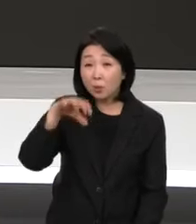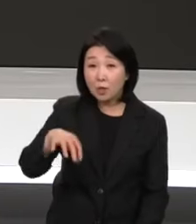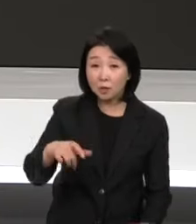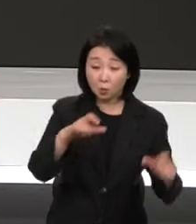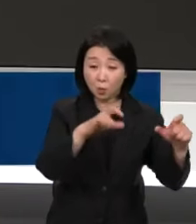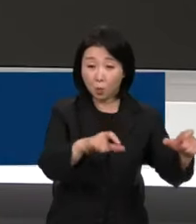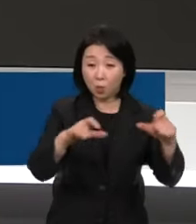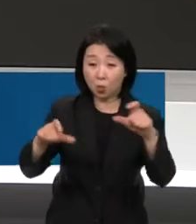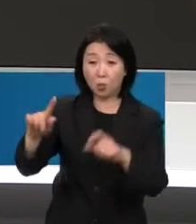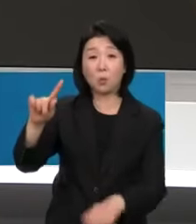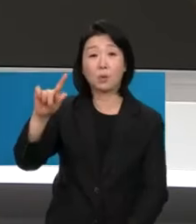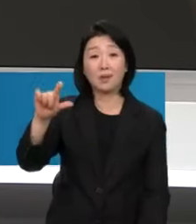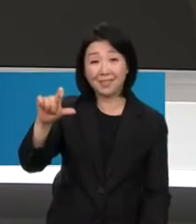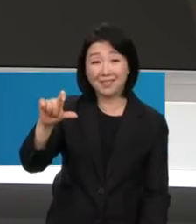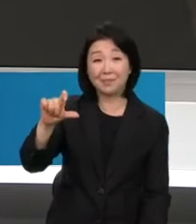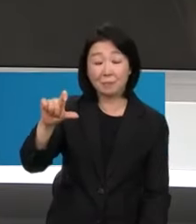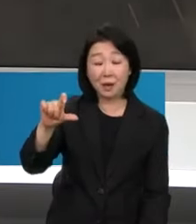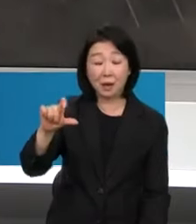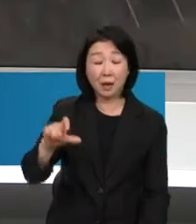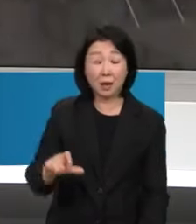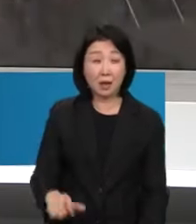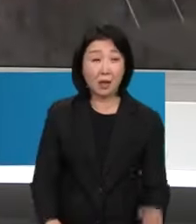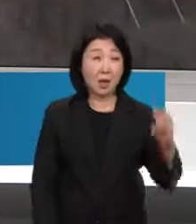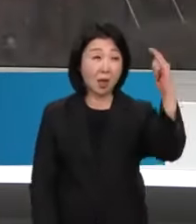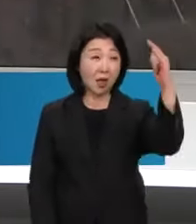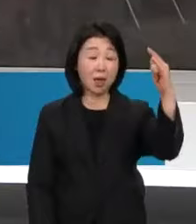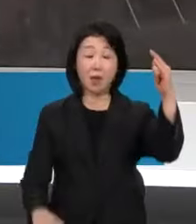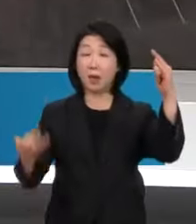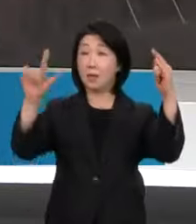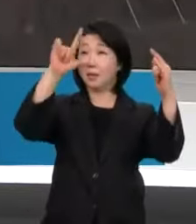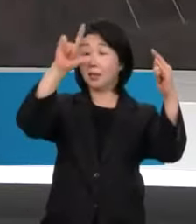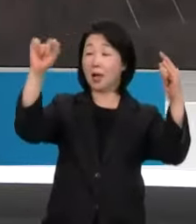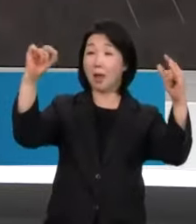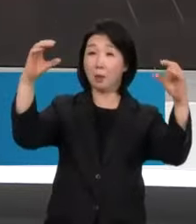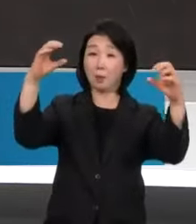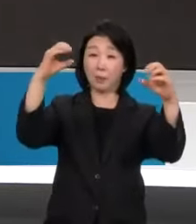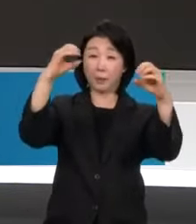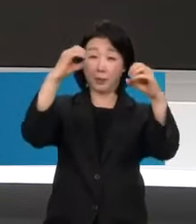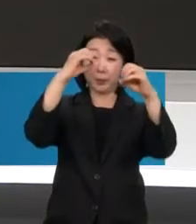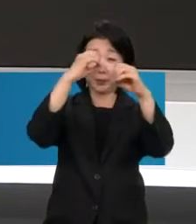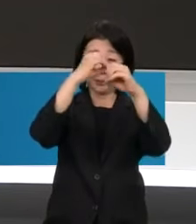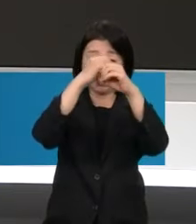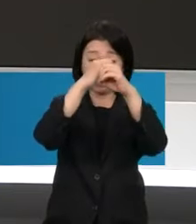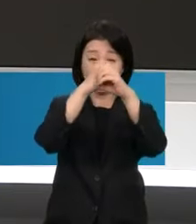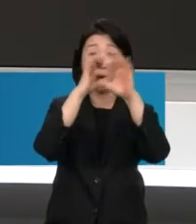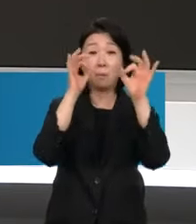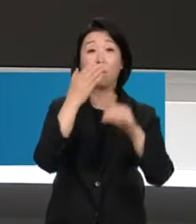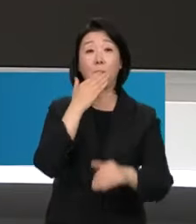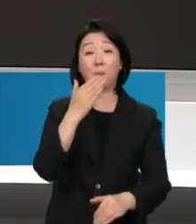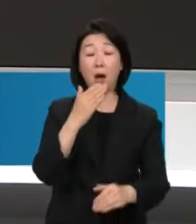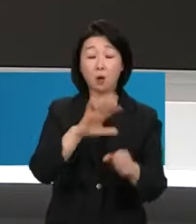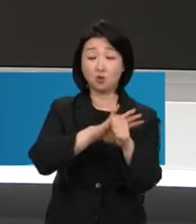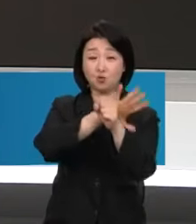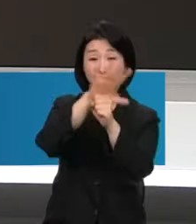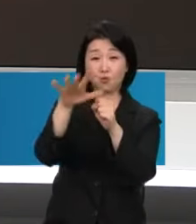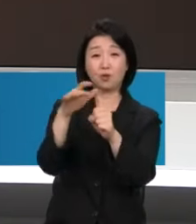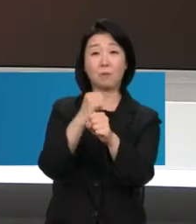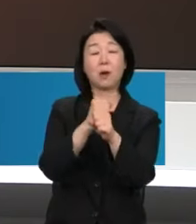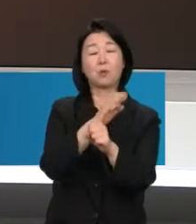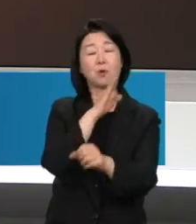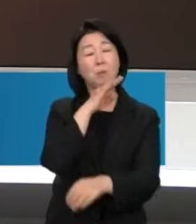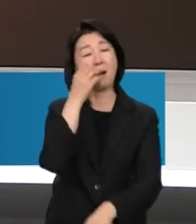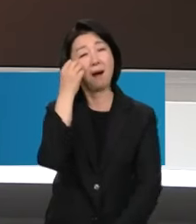미국에서는 15개 주에서 해가 달에 완전히 가려지는 개기일식을 볼 수 있었습니다. 우주가 만들어내는